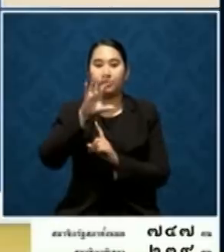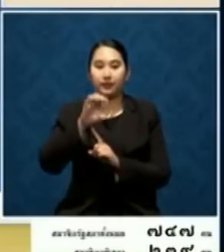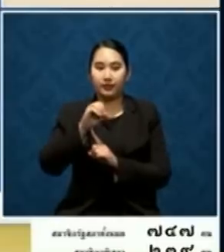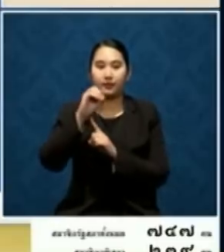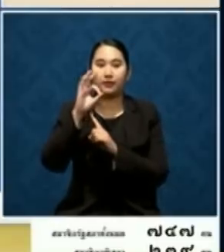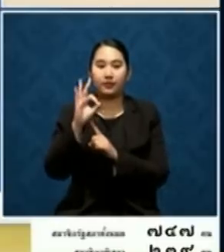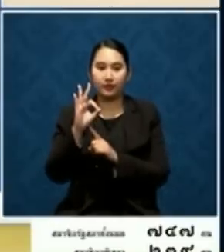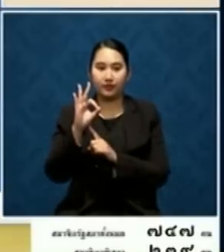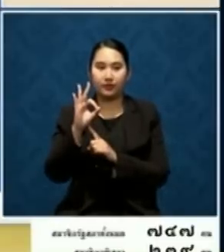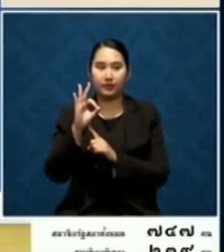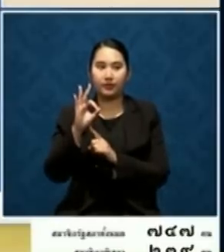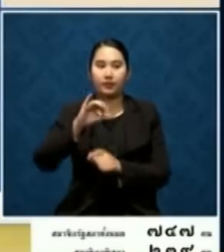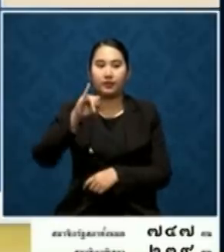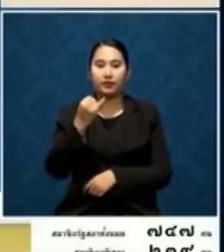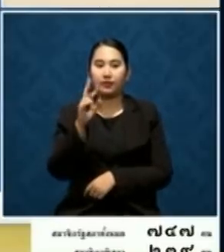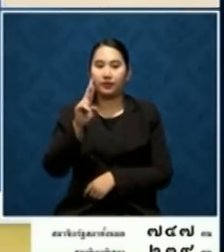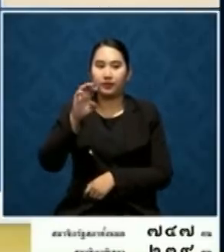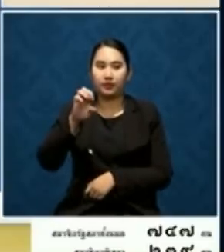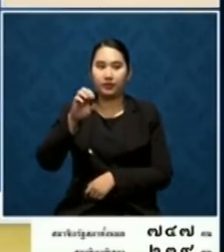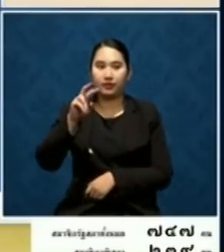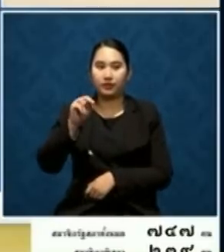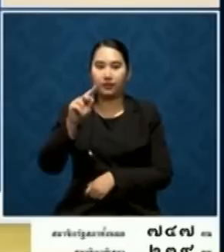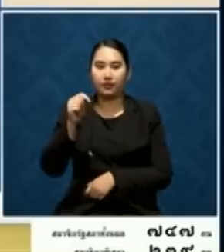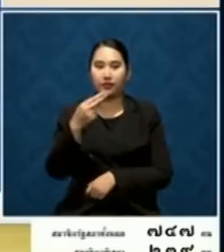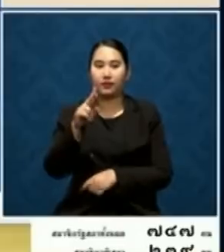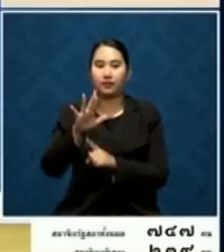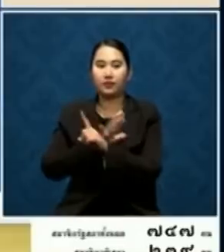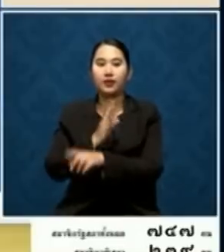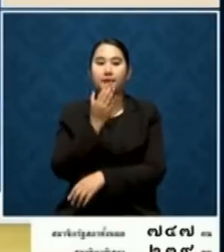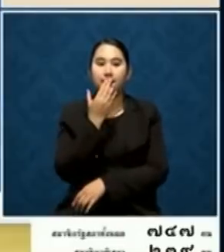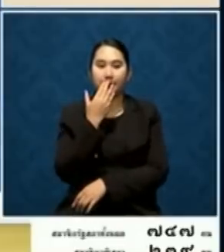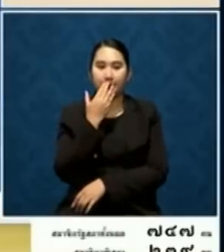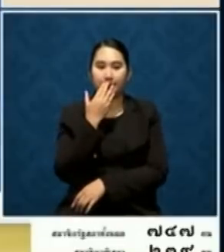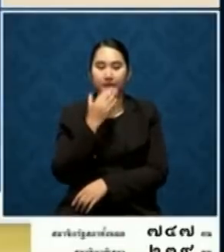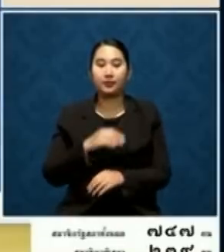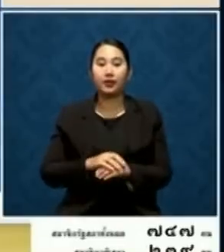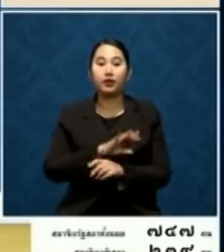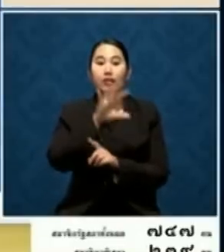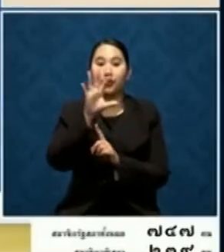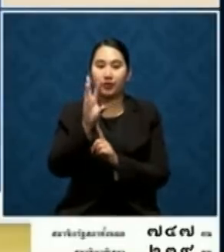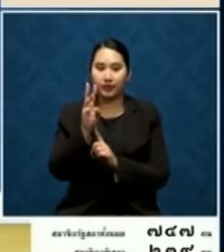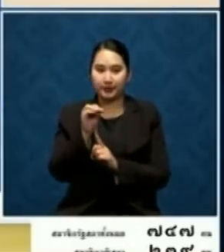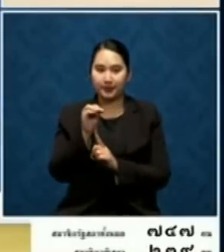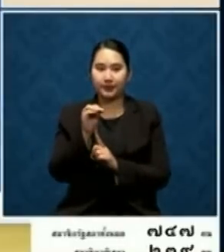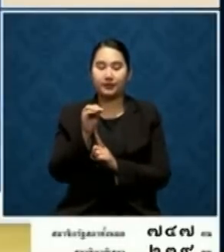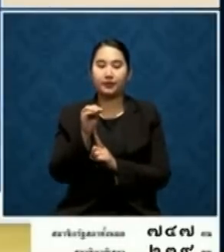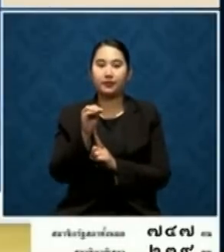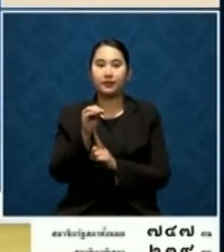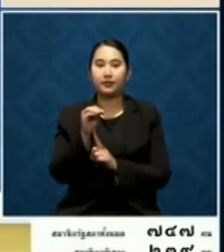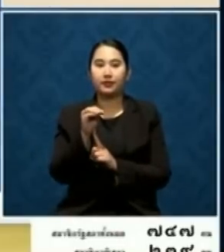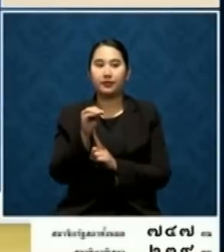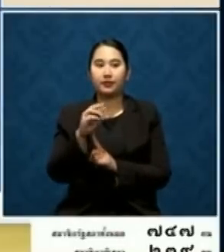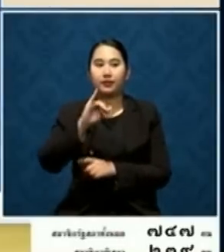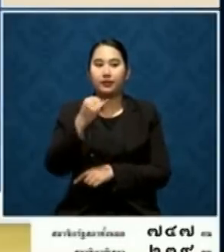59นายจรินจักรภาค งดออกเสียงครับ 60พันตำรวจเอก